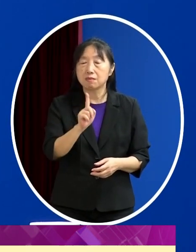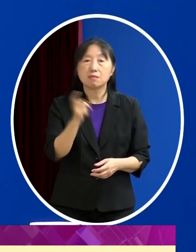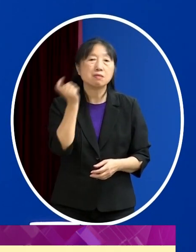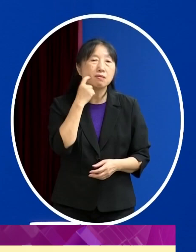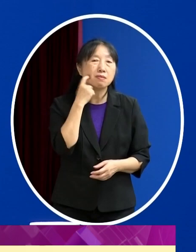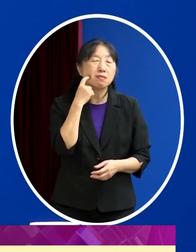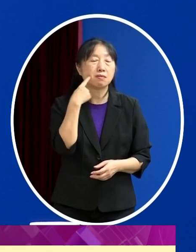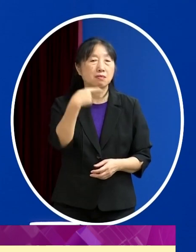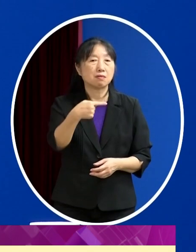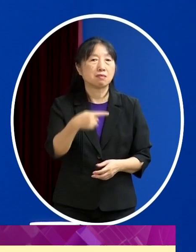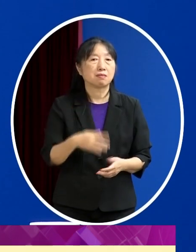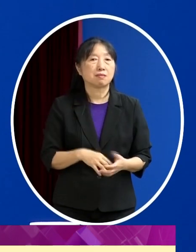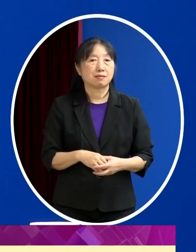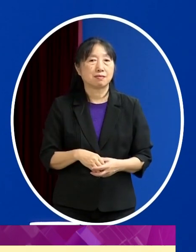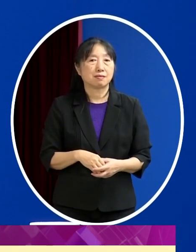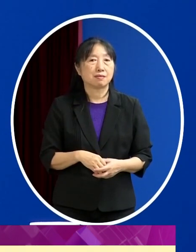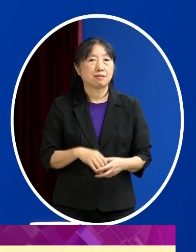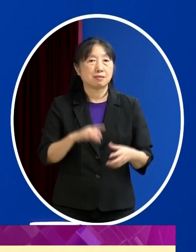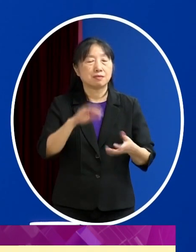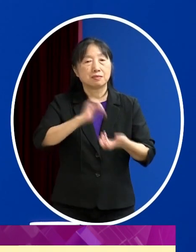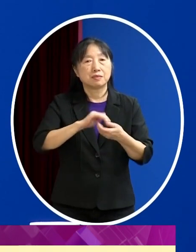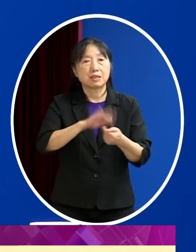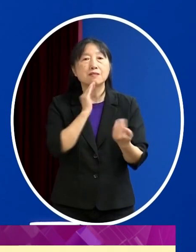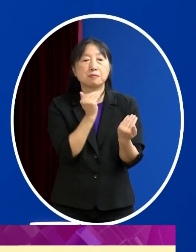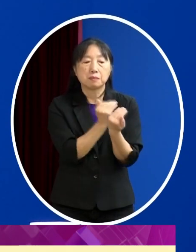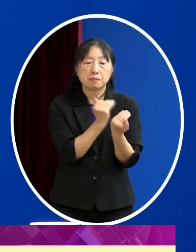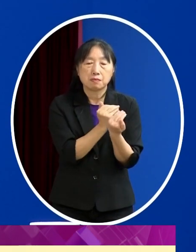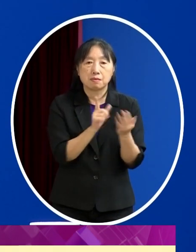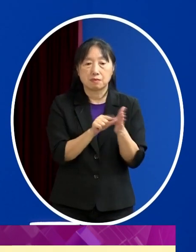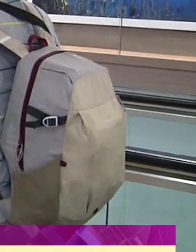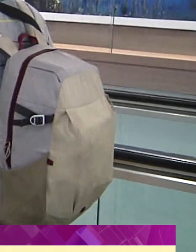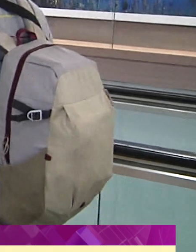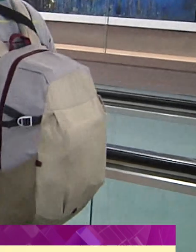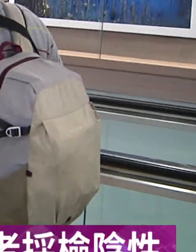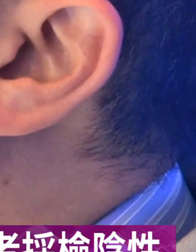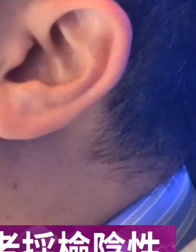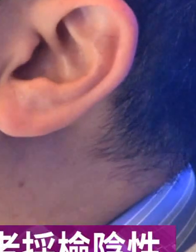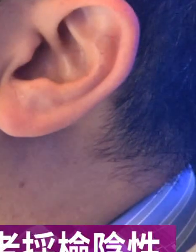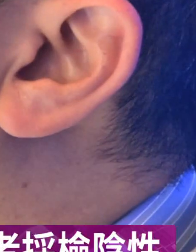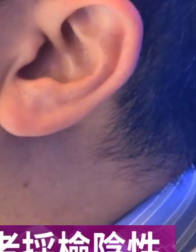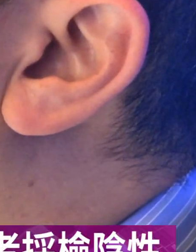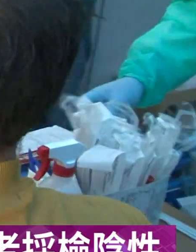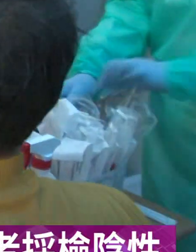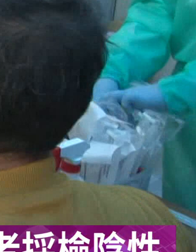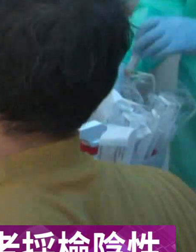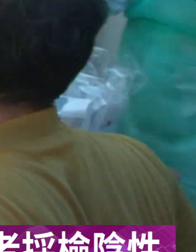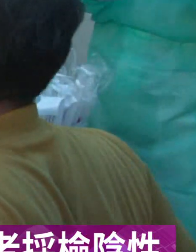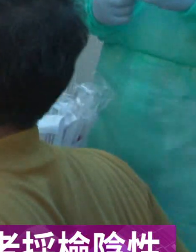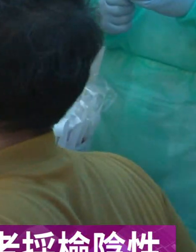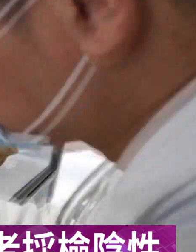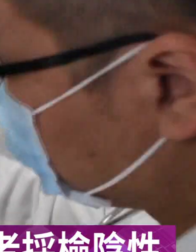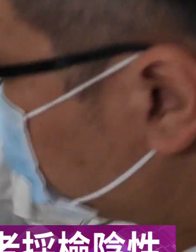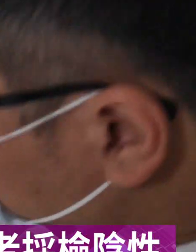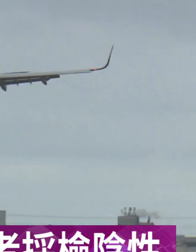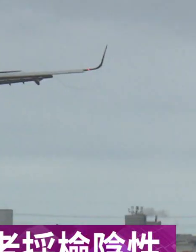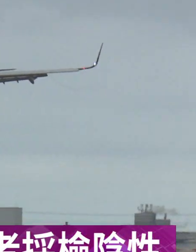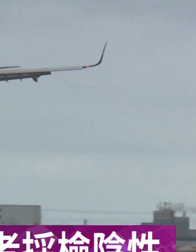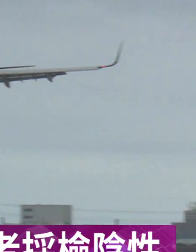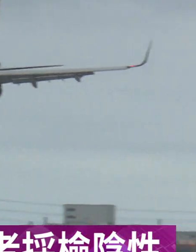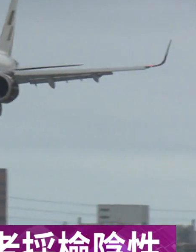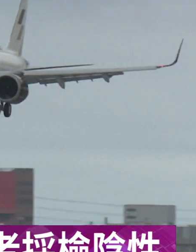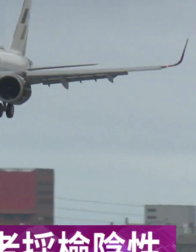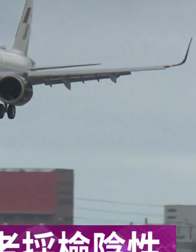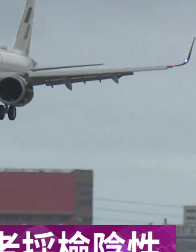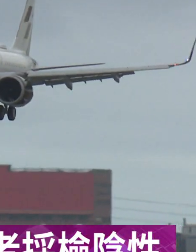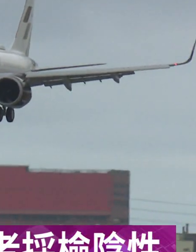性，那当然也有可能他是在潜伏期间所以没有被验出来。 医调工作持续进行，要追的不只是境外移入